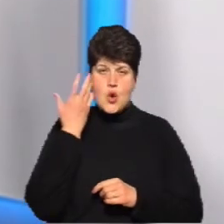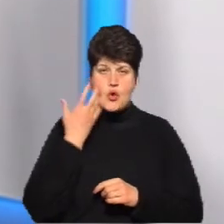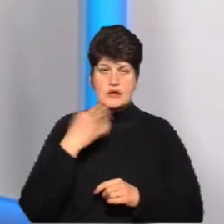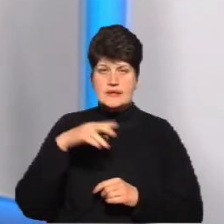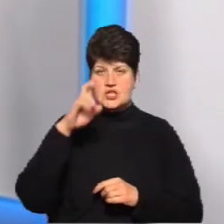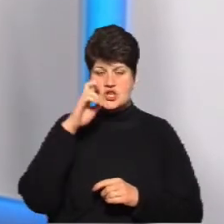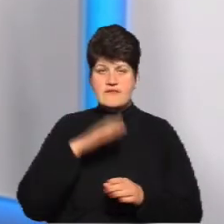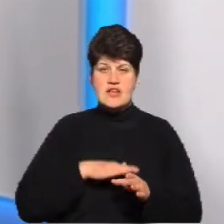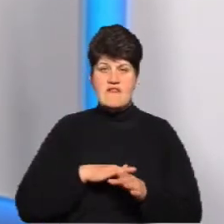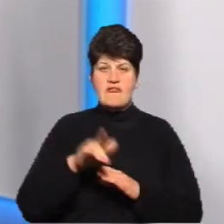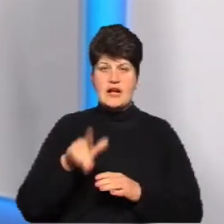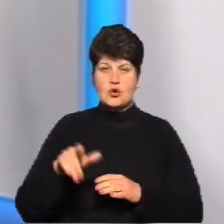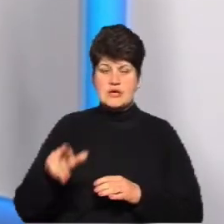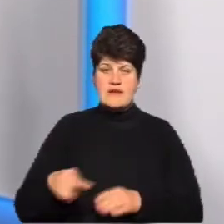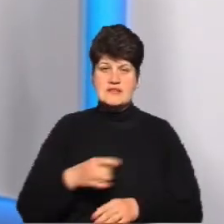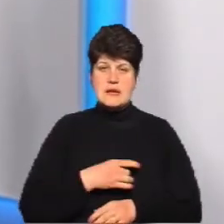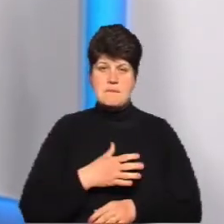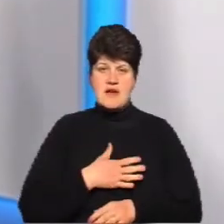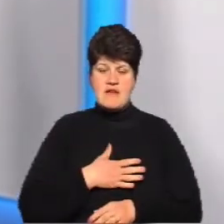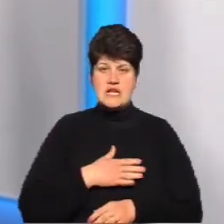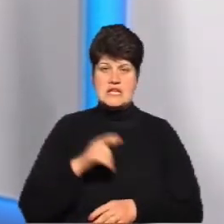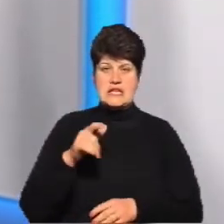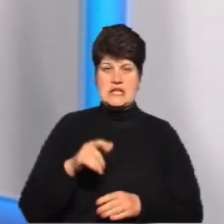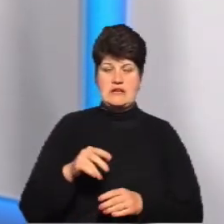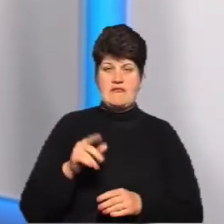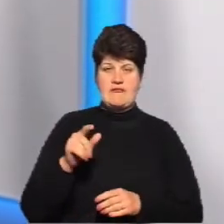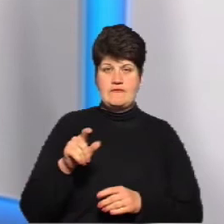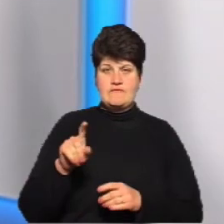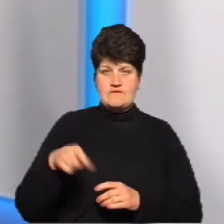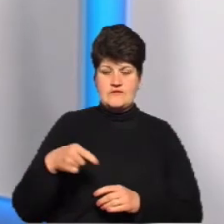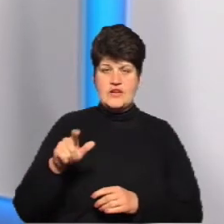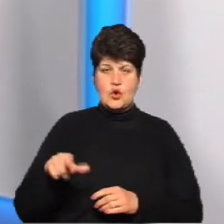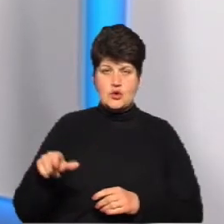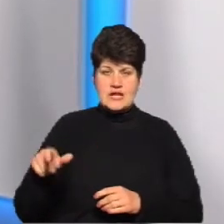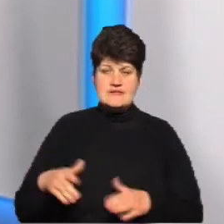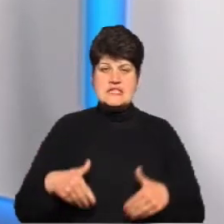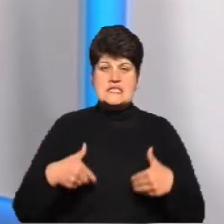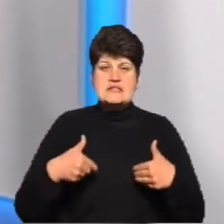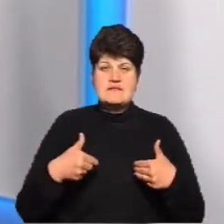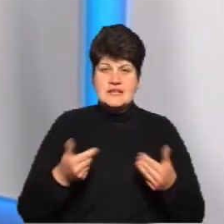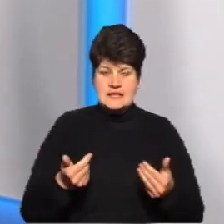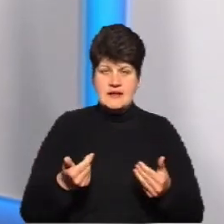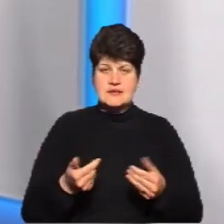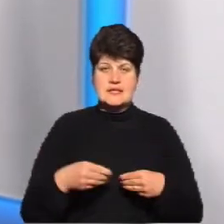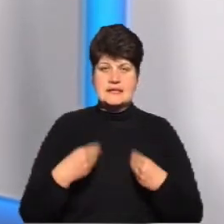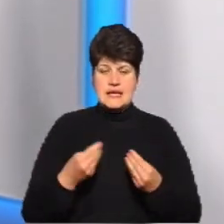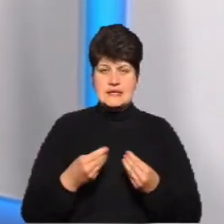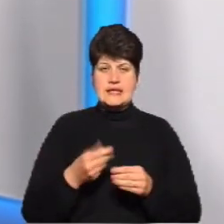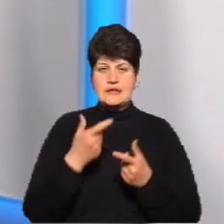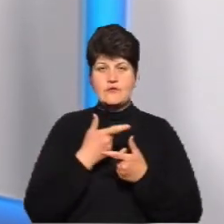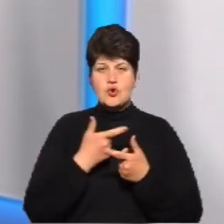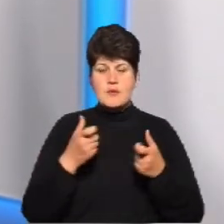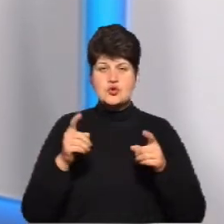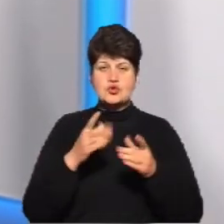виконавці, приватні виконавці зверталися саме до банківських установ надати інформацію щодо